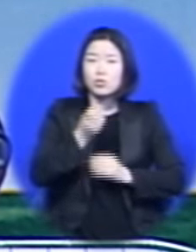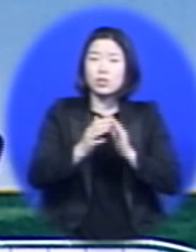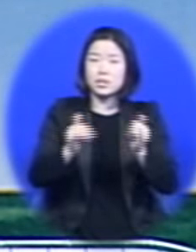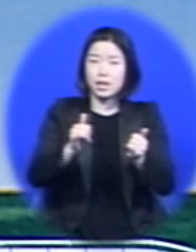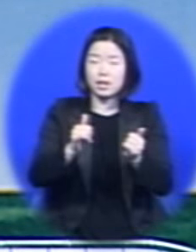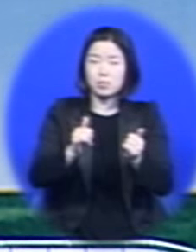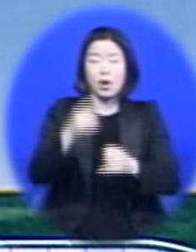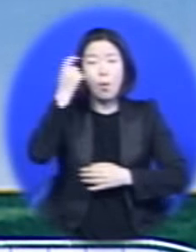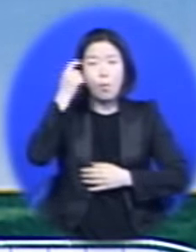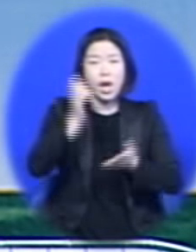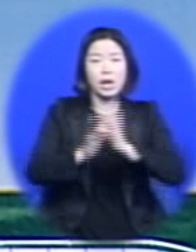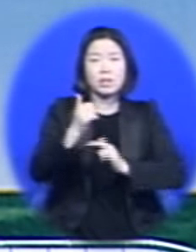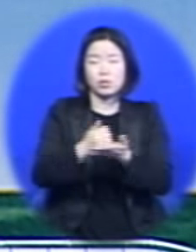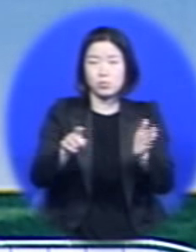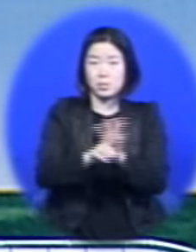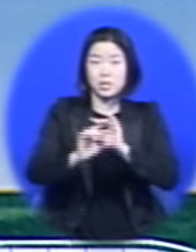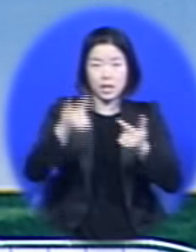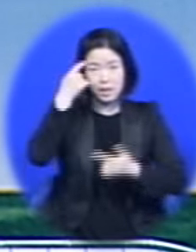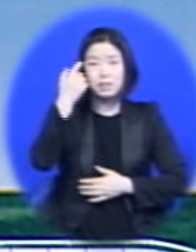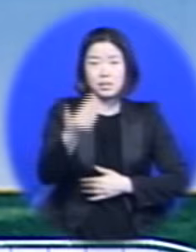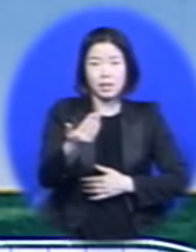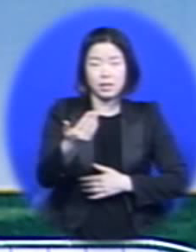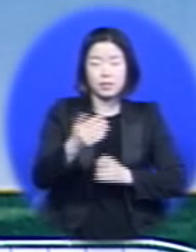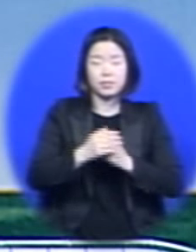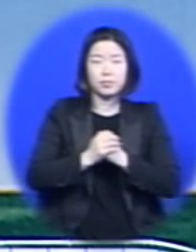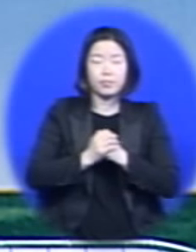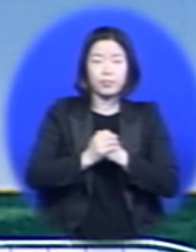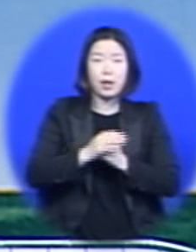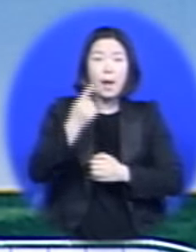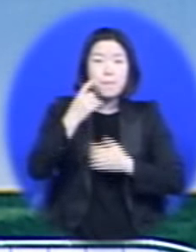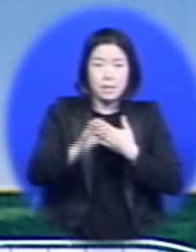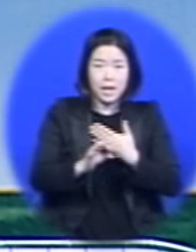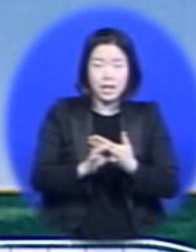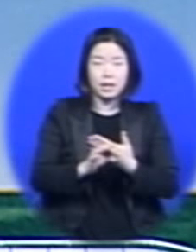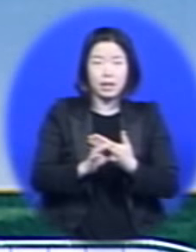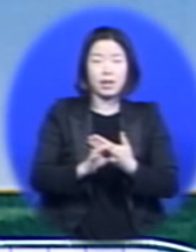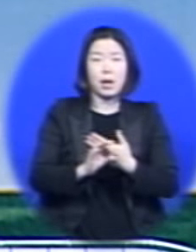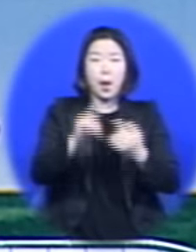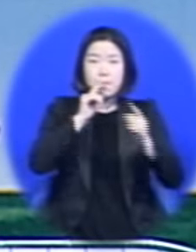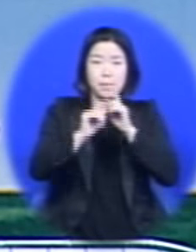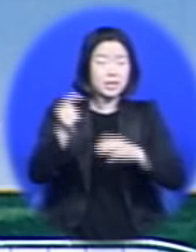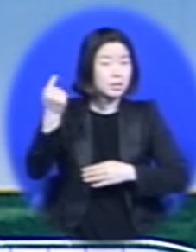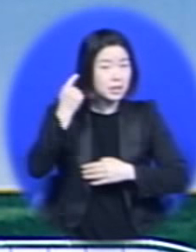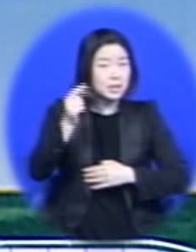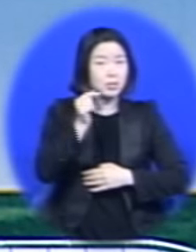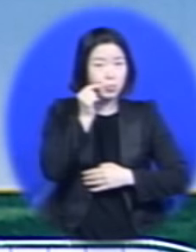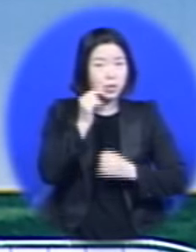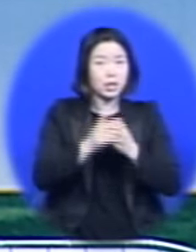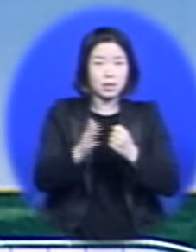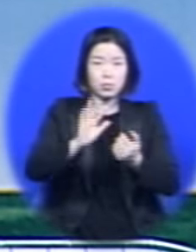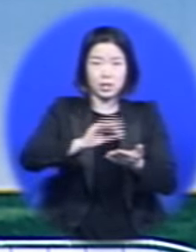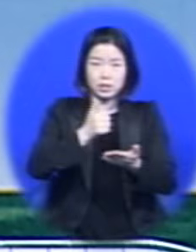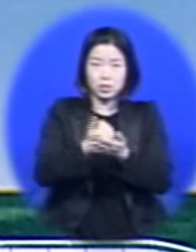예수님을 안 믿었느냐 하는 것입니다. 만약에 말씀을 듣지 못해서,